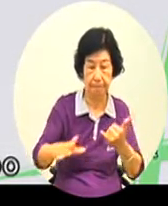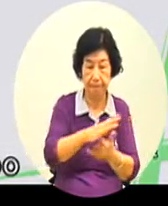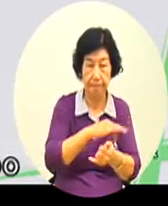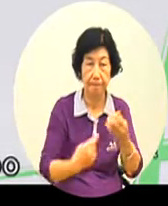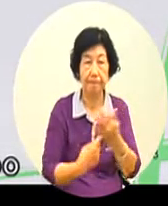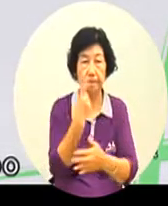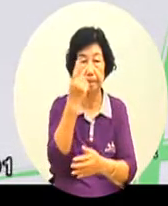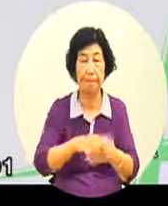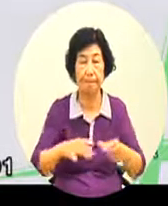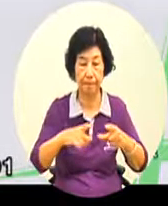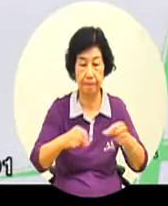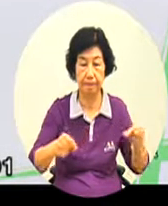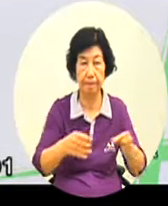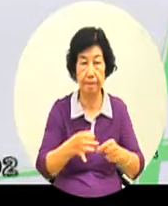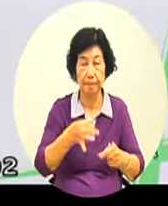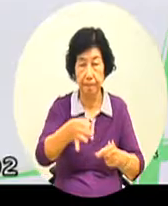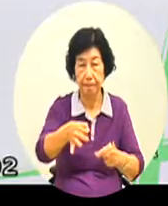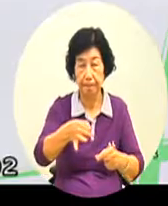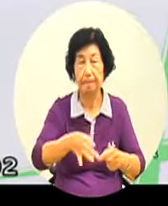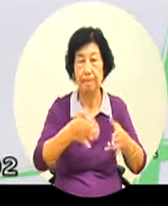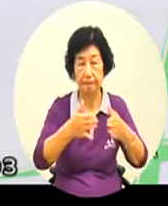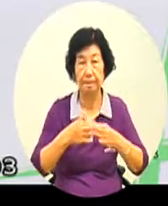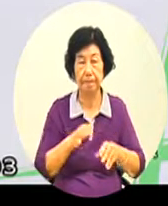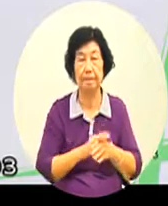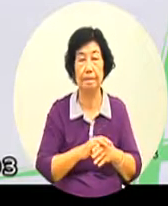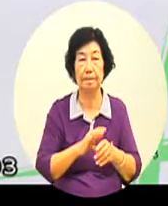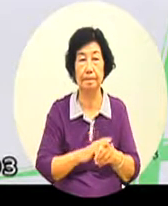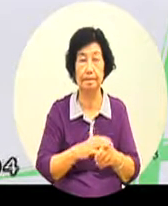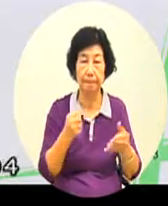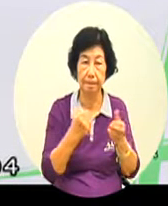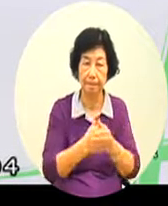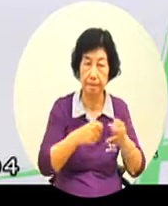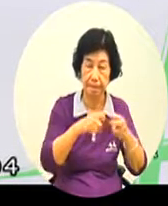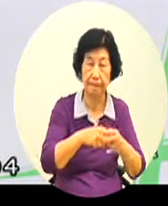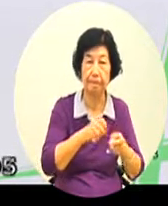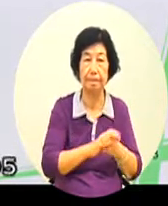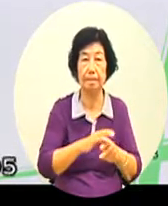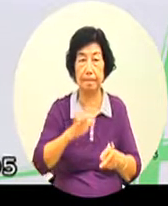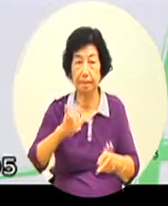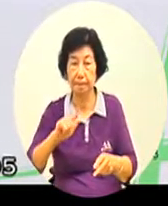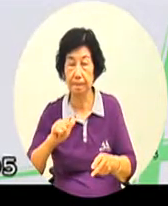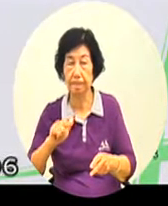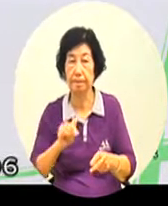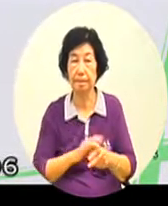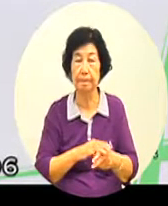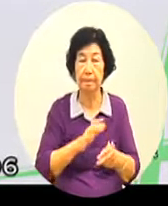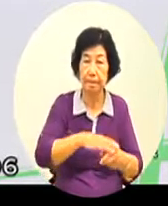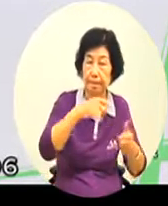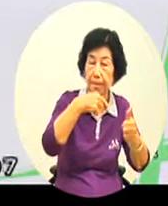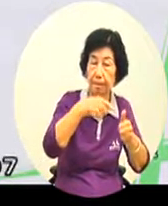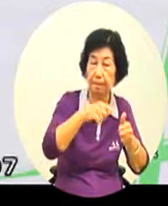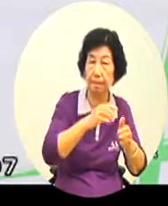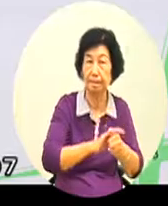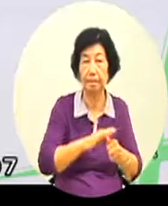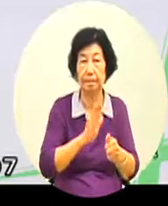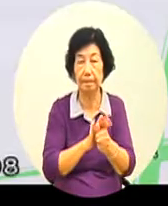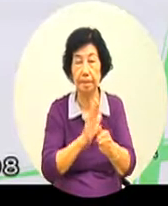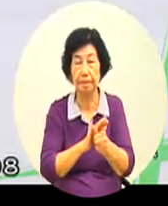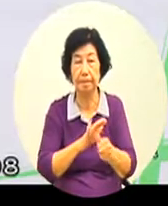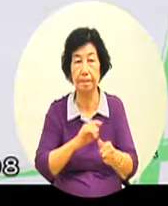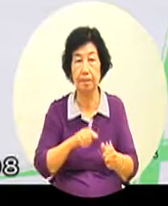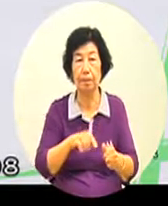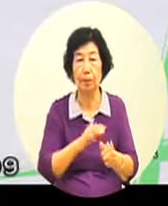馆。透过我们志工老师的导览，让这个文物馆活起来。那也透过非常多的体验的活动、